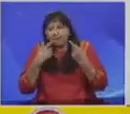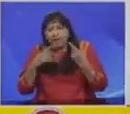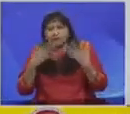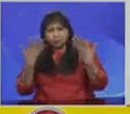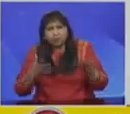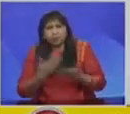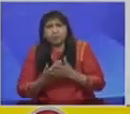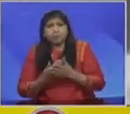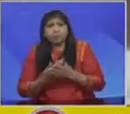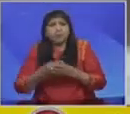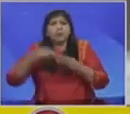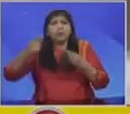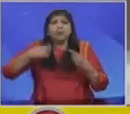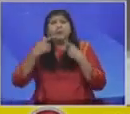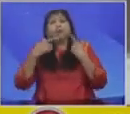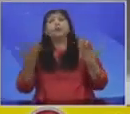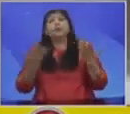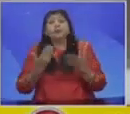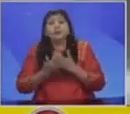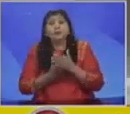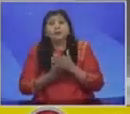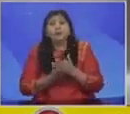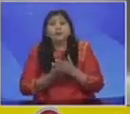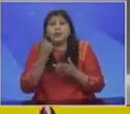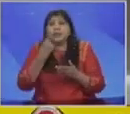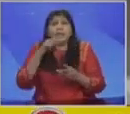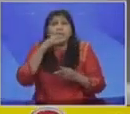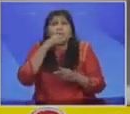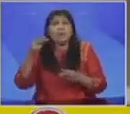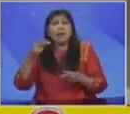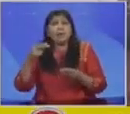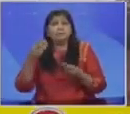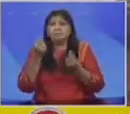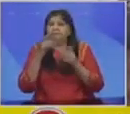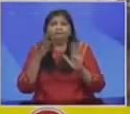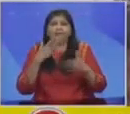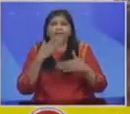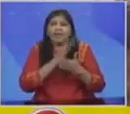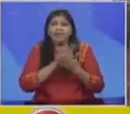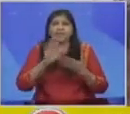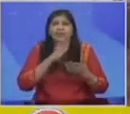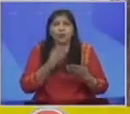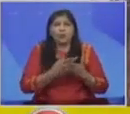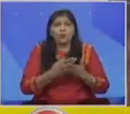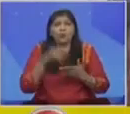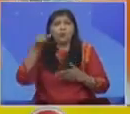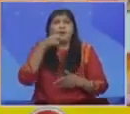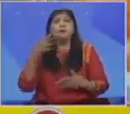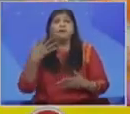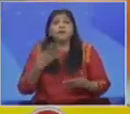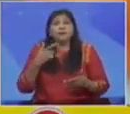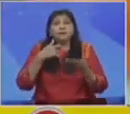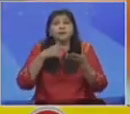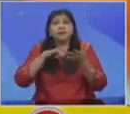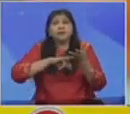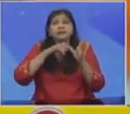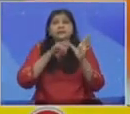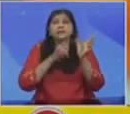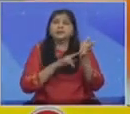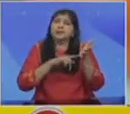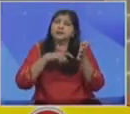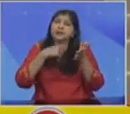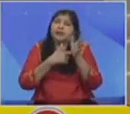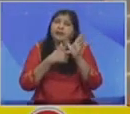है, तो ये चर्चा एक नाम के बिना पूरी नहीं होती। ये नाम है संत रविदास जी